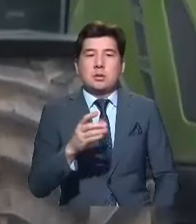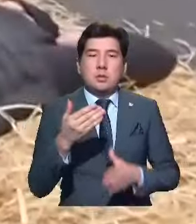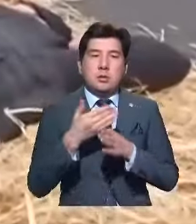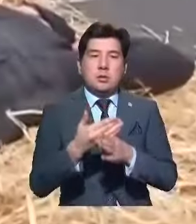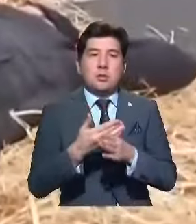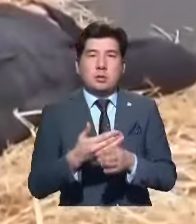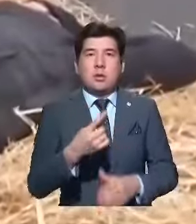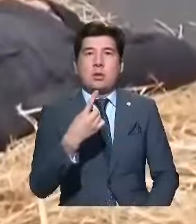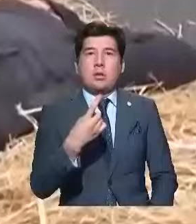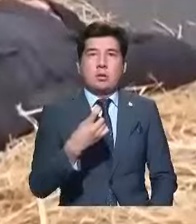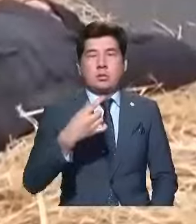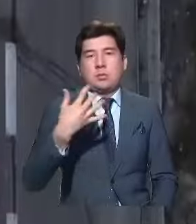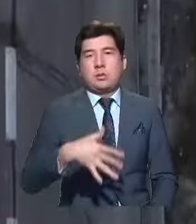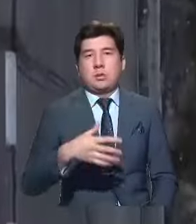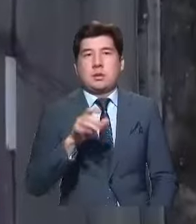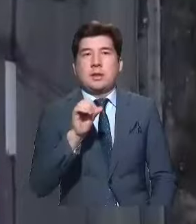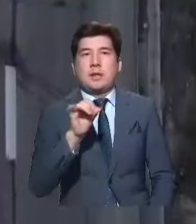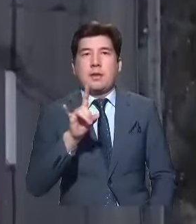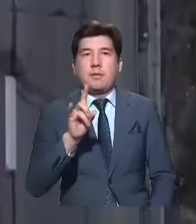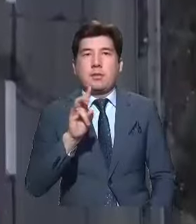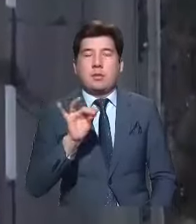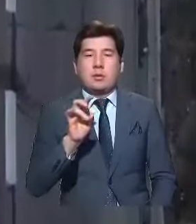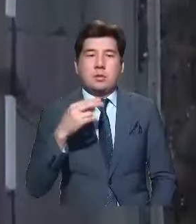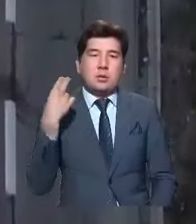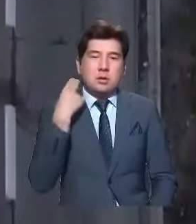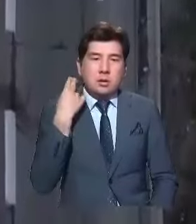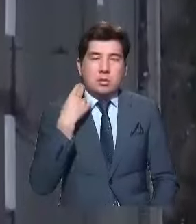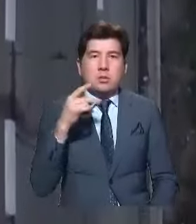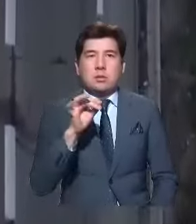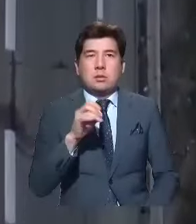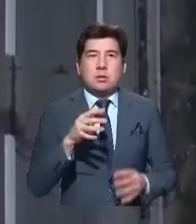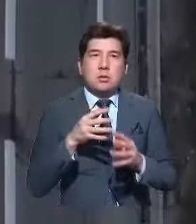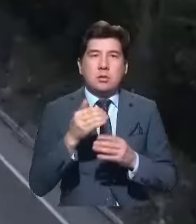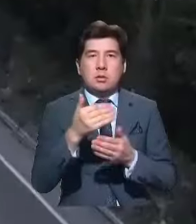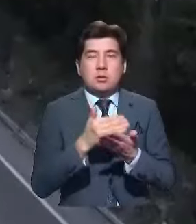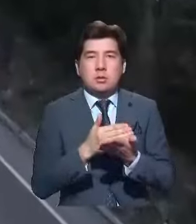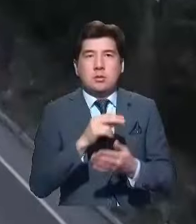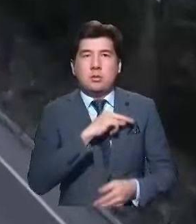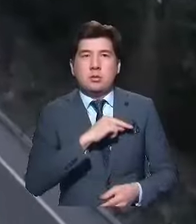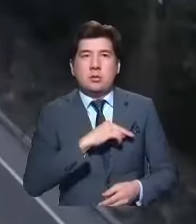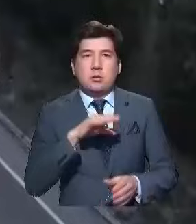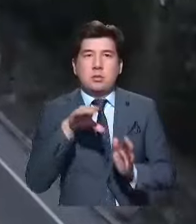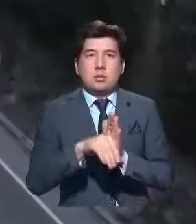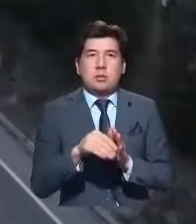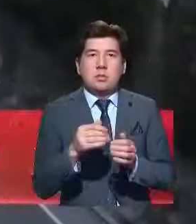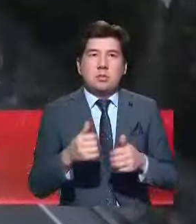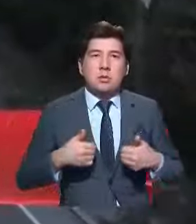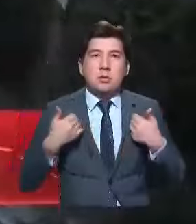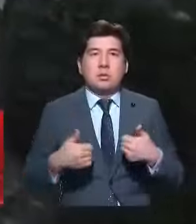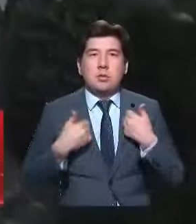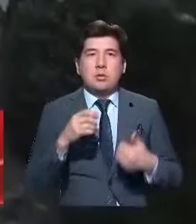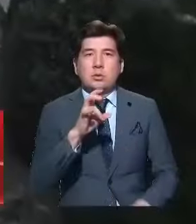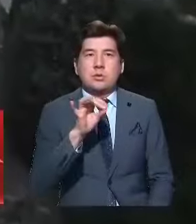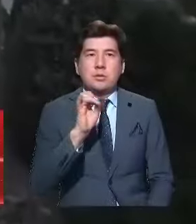150 миллионов евро и снизить налоги на хозяйство. Премьер-министр Франции также заявил, что стремление к продовольственному